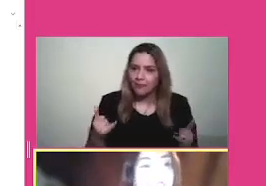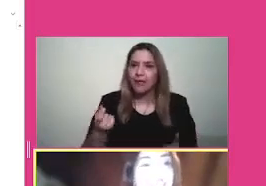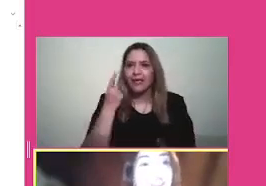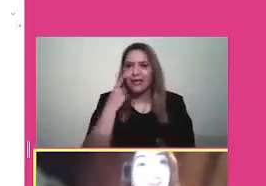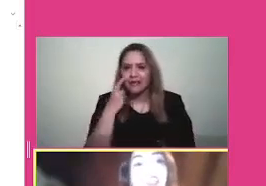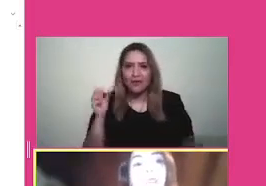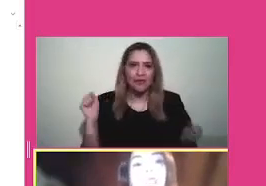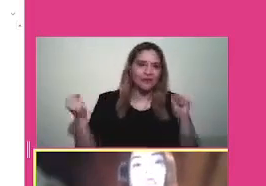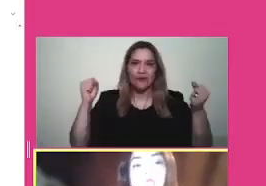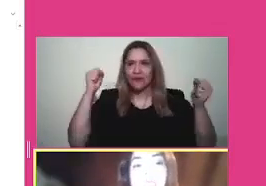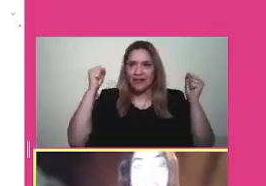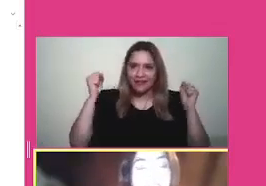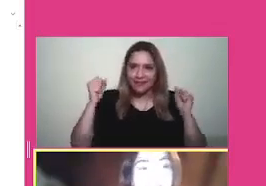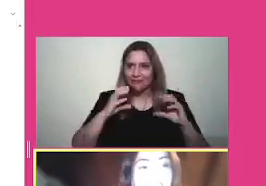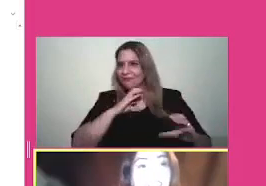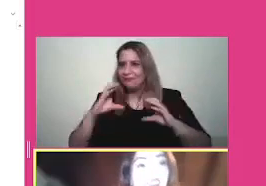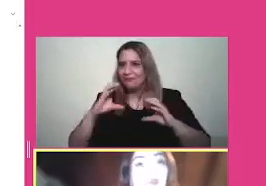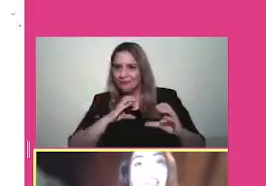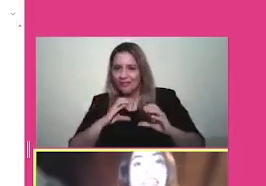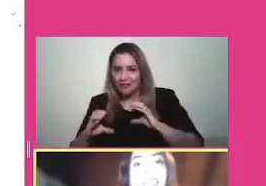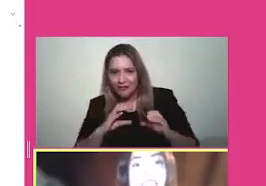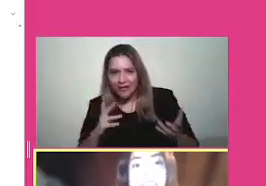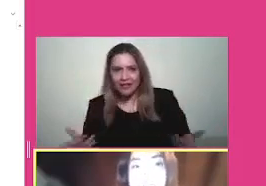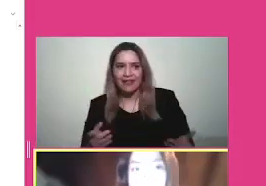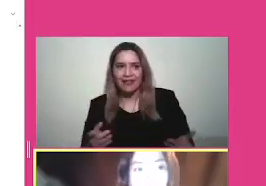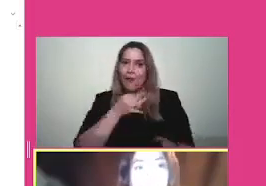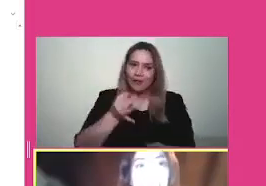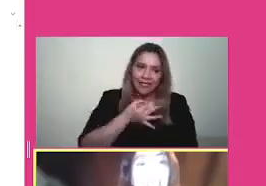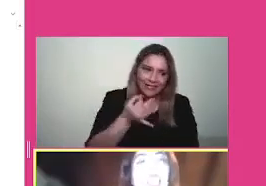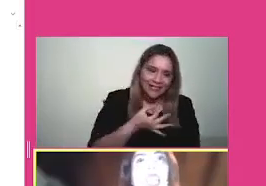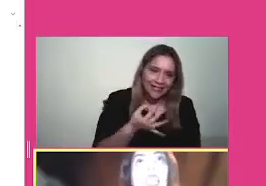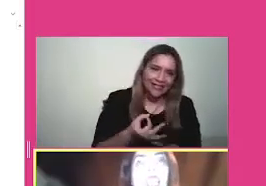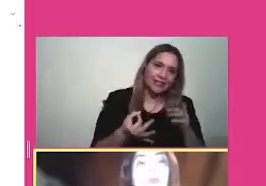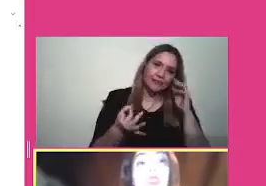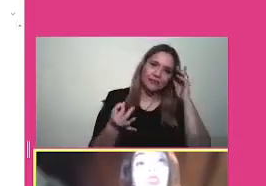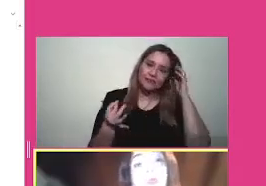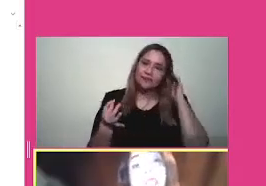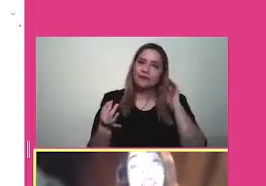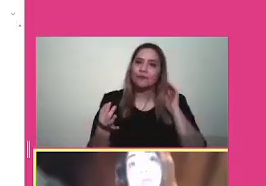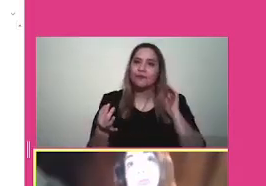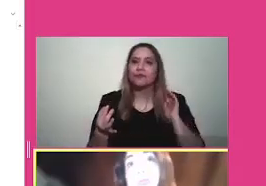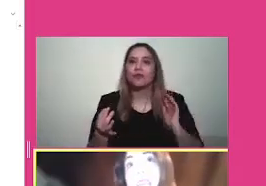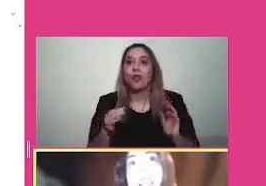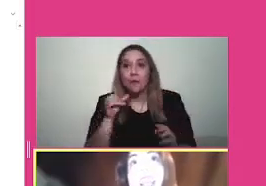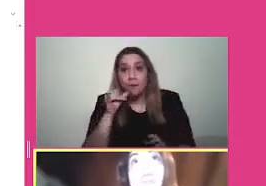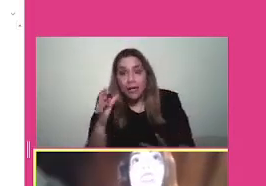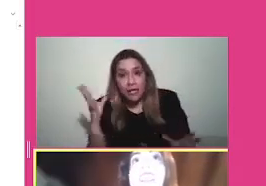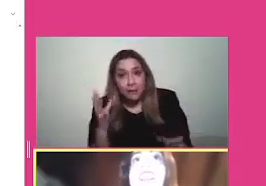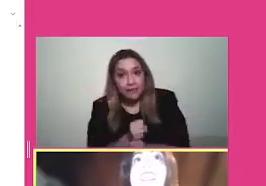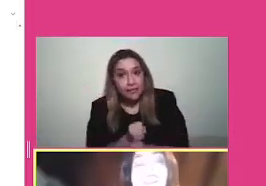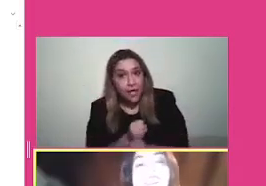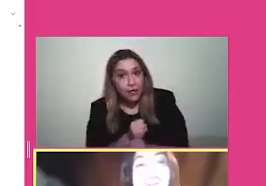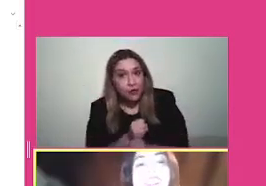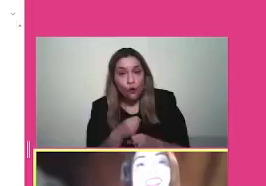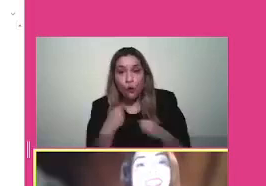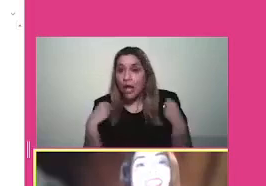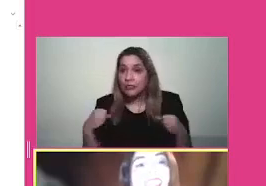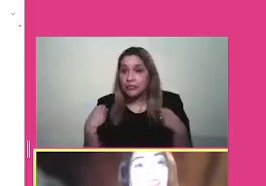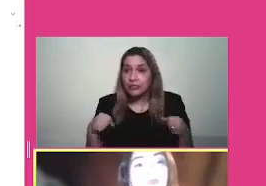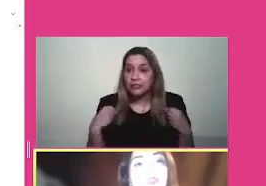ζωηρότατη, επικοινωνιακή, ομιλητική, που δεν το πετυχαίνουμε πάντα κάνοντας